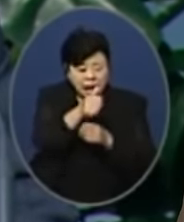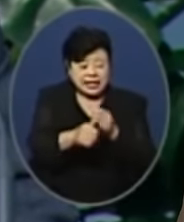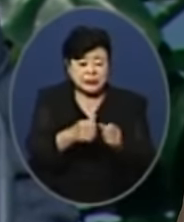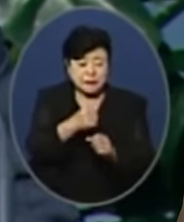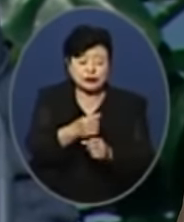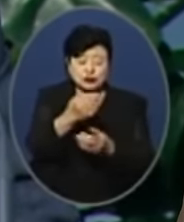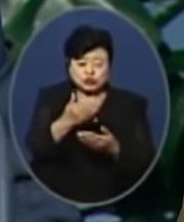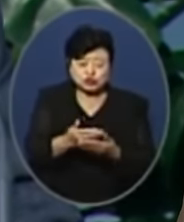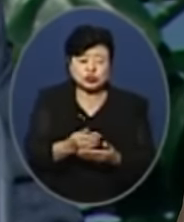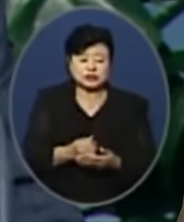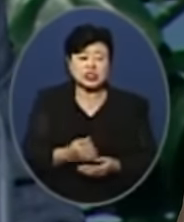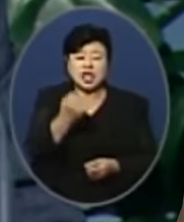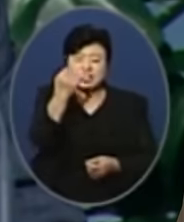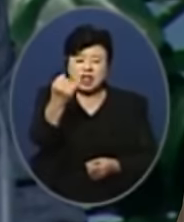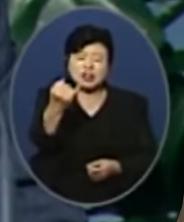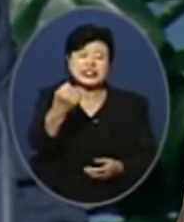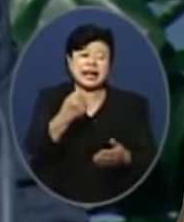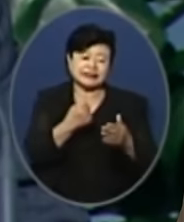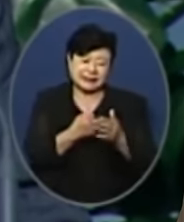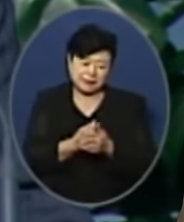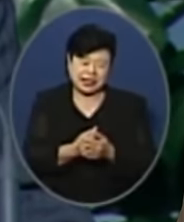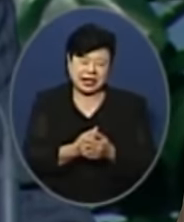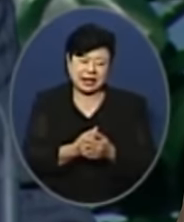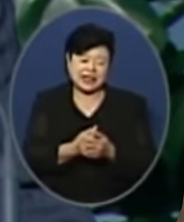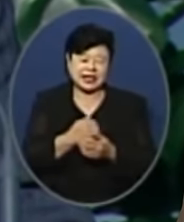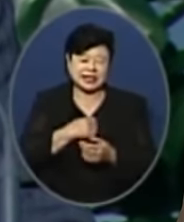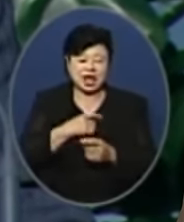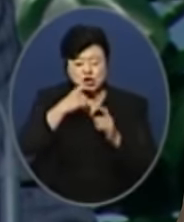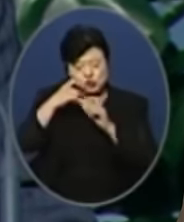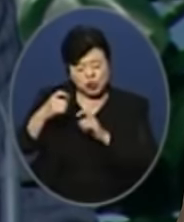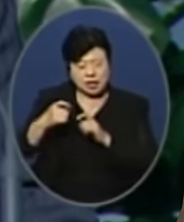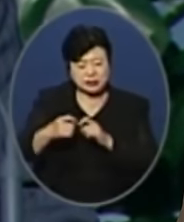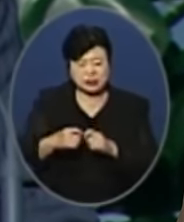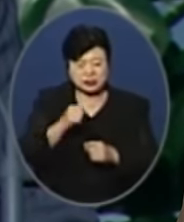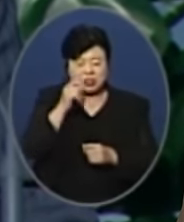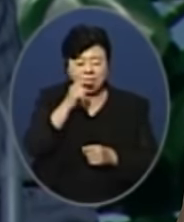하나님이 지어주신 그 여자가 나를